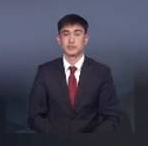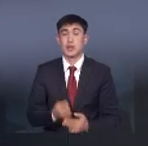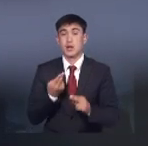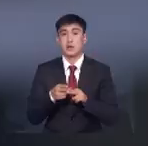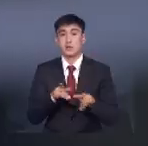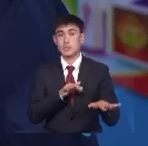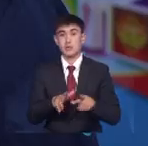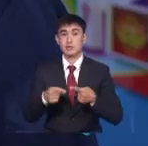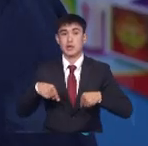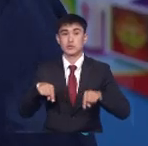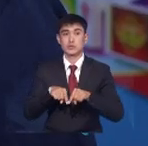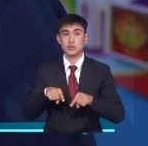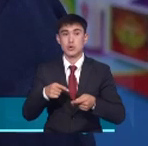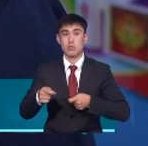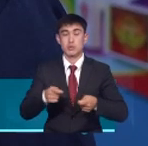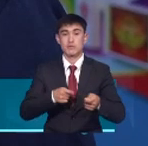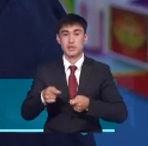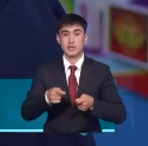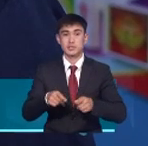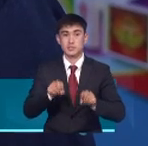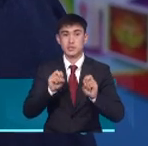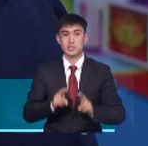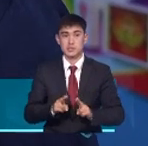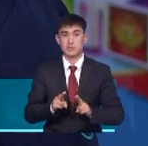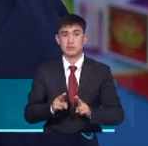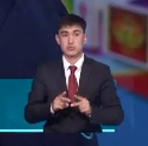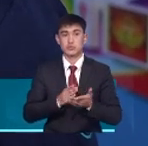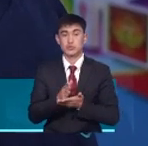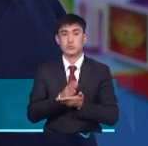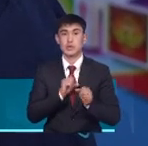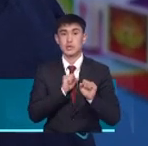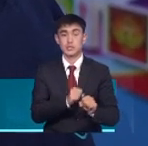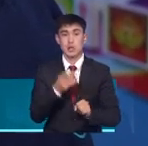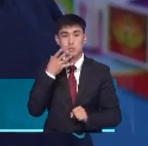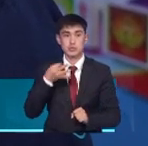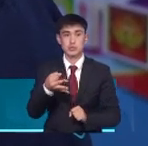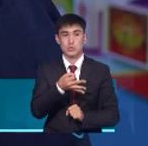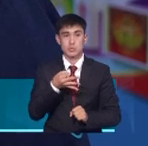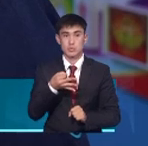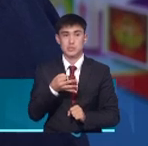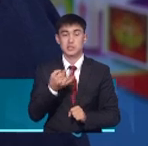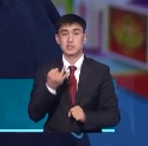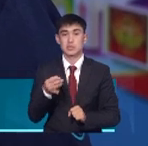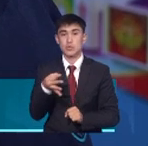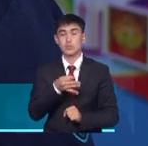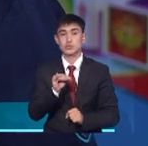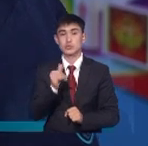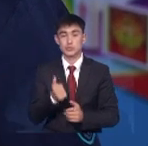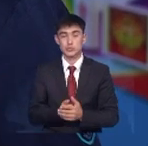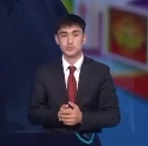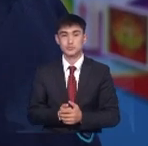мероприятие организовано для управления специализированной службой охраны Алматинской области и области